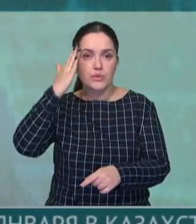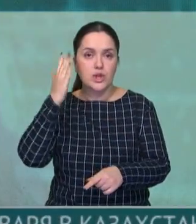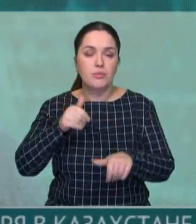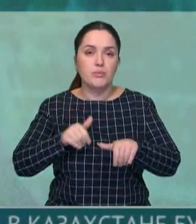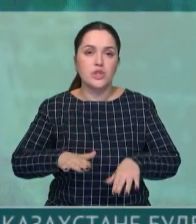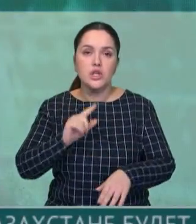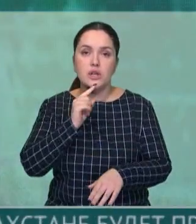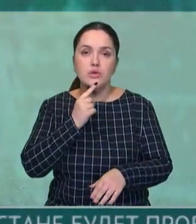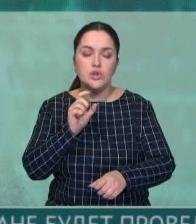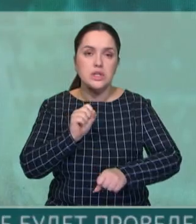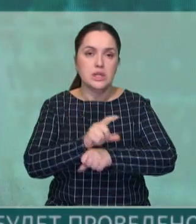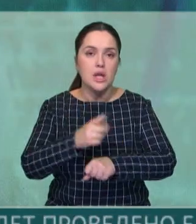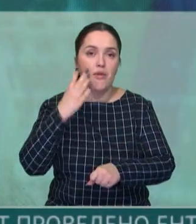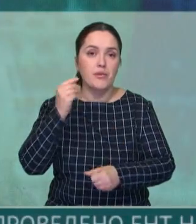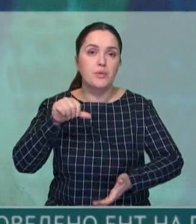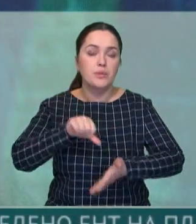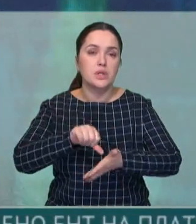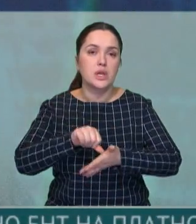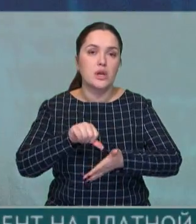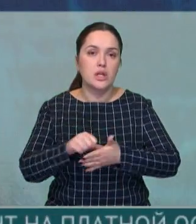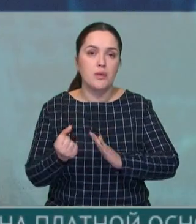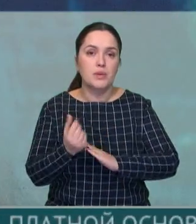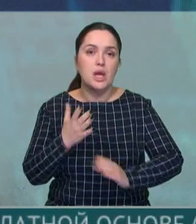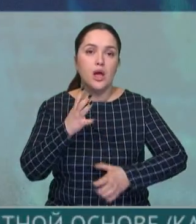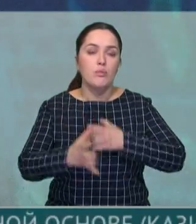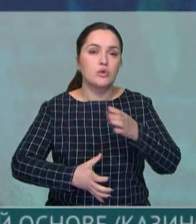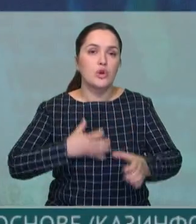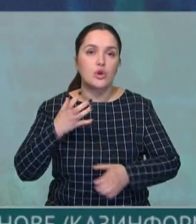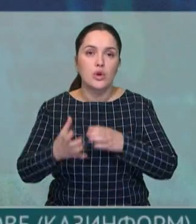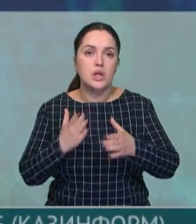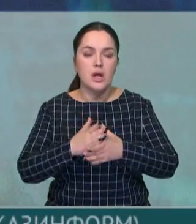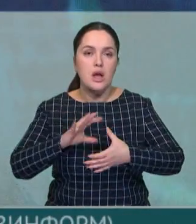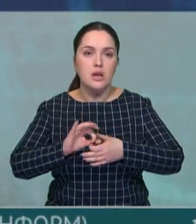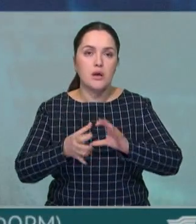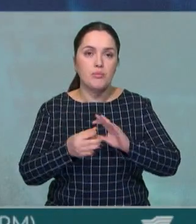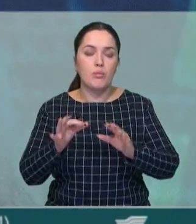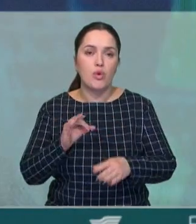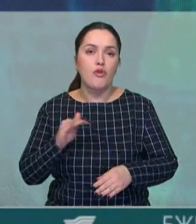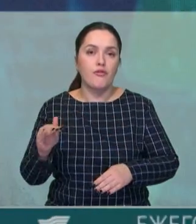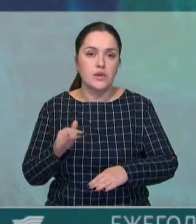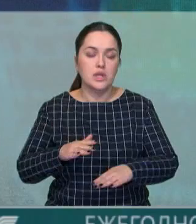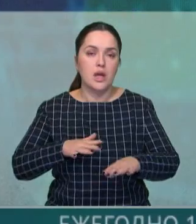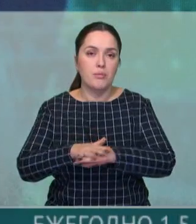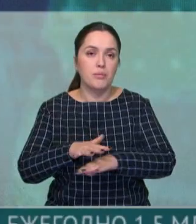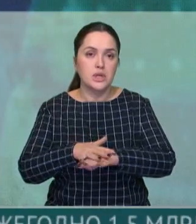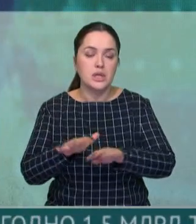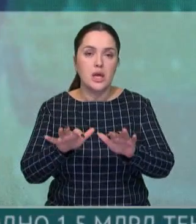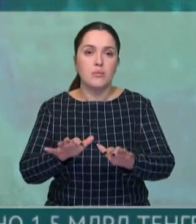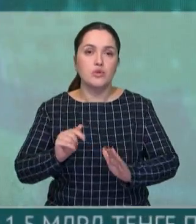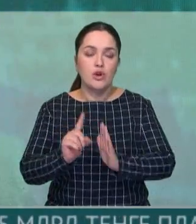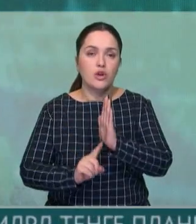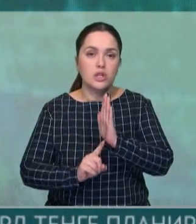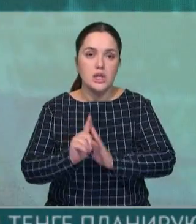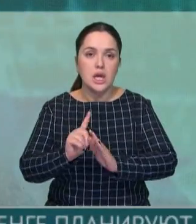нестандартному мышлению при решении сложных задач. В Алматы участники 15-й международной Жаутыковской олимпиады по физике,